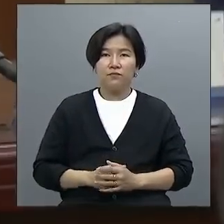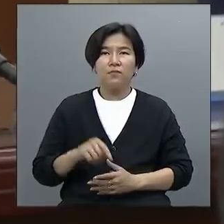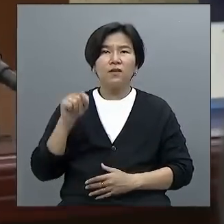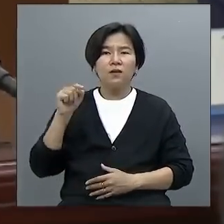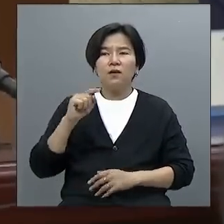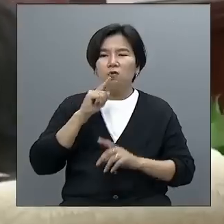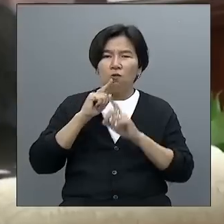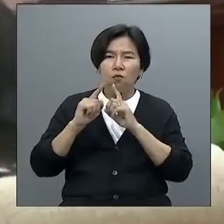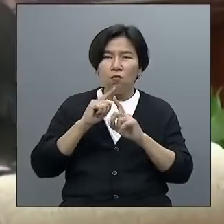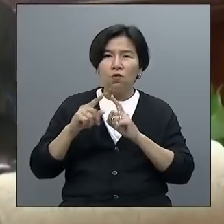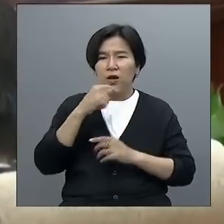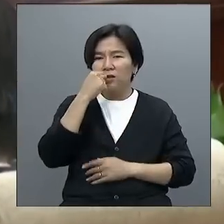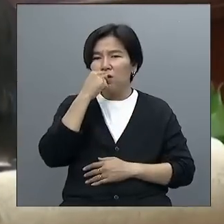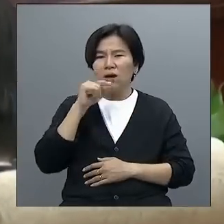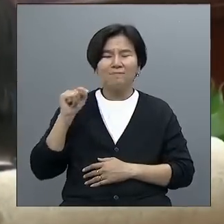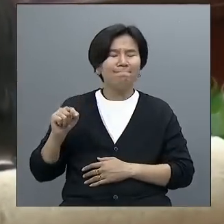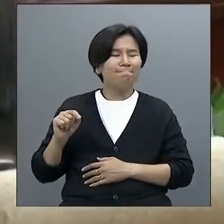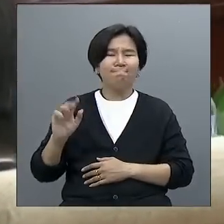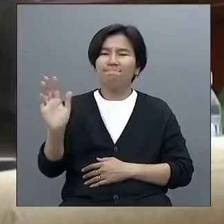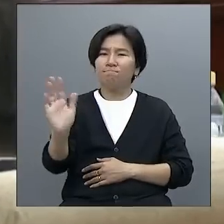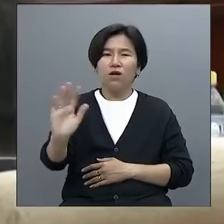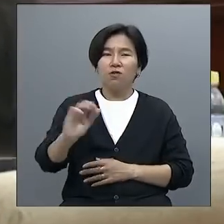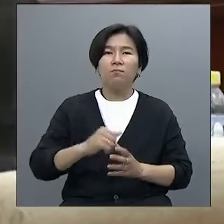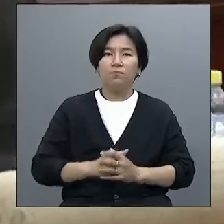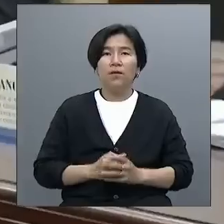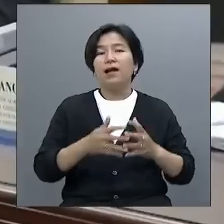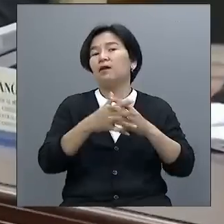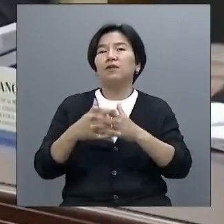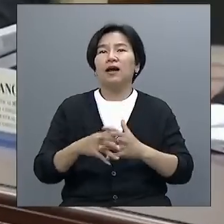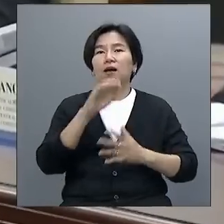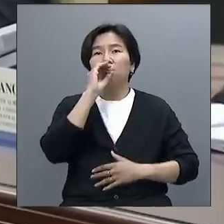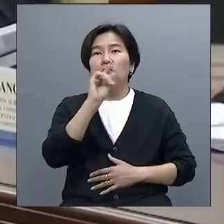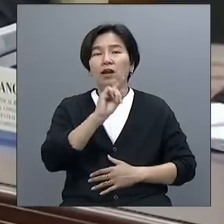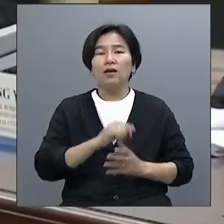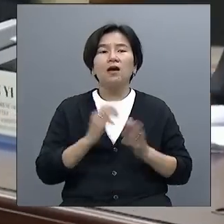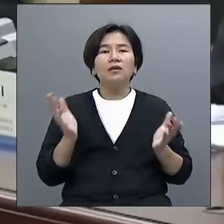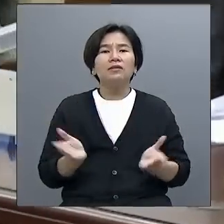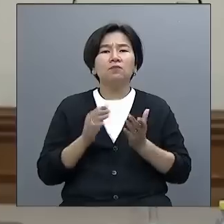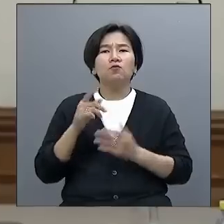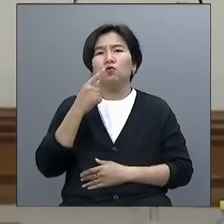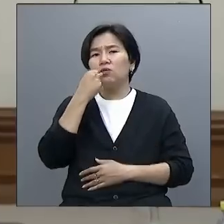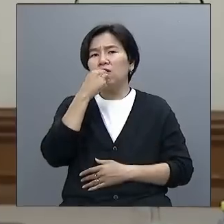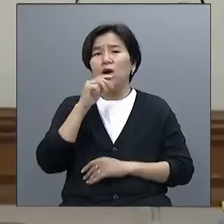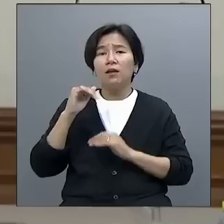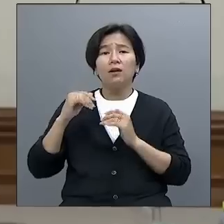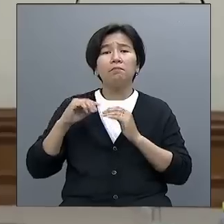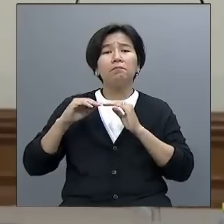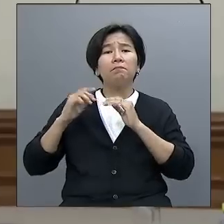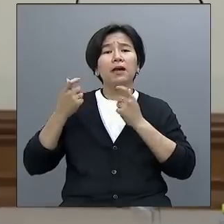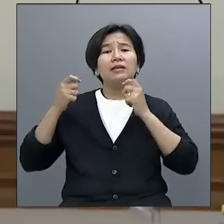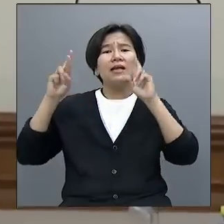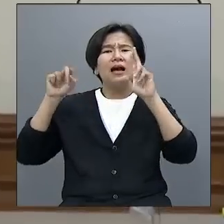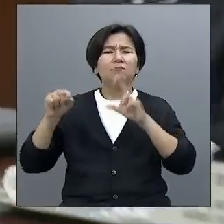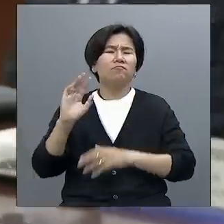ประนีประนอมในประเด็นนี้ค่ะซึ่งฝั่งสหรัฐเองก็ย้ำว่าไม่สนับสนุนการเป็นเอกลักษณ์ของไต้หวันนะคะและไม่ได้